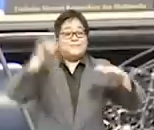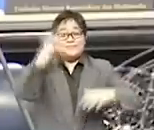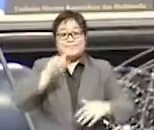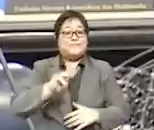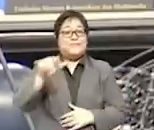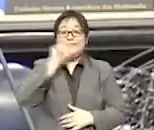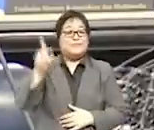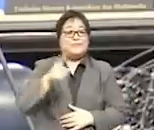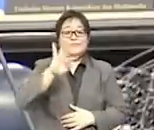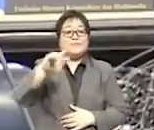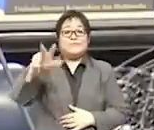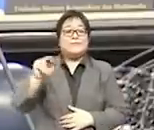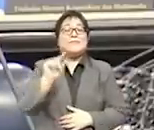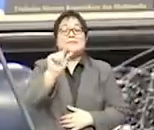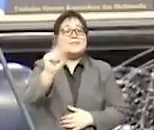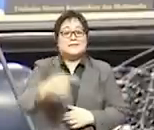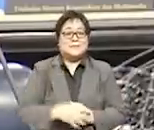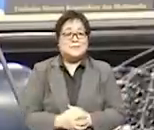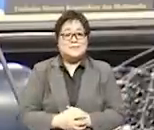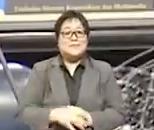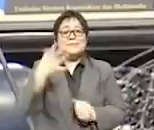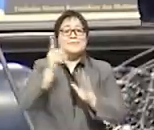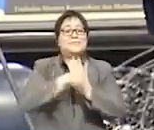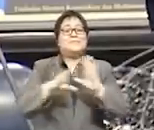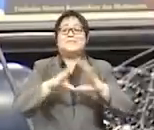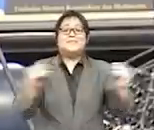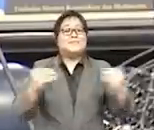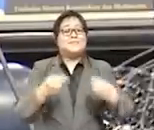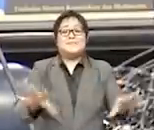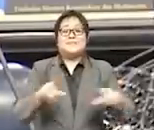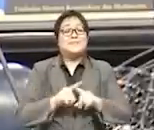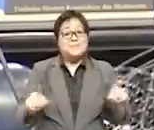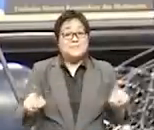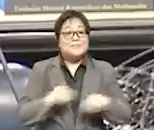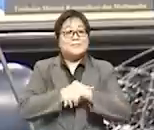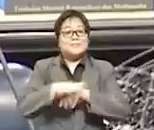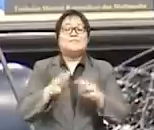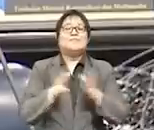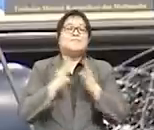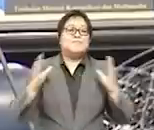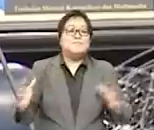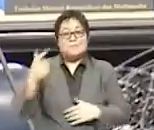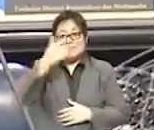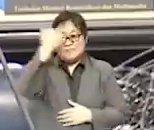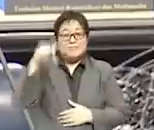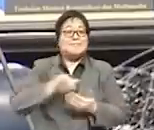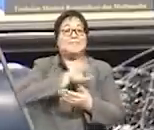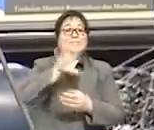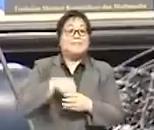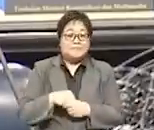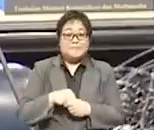kolom Pony bukan Kenapa tangan dia sini qa15 Nenek habis hilang tetapi kesahnya besar Sebab Dia